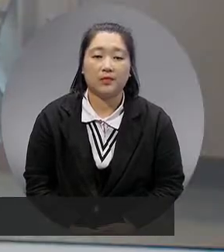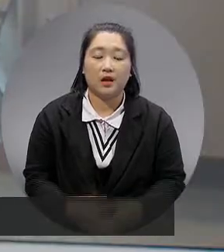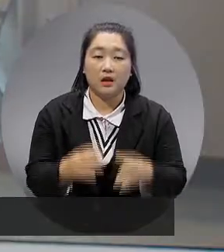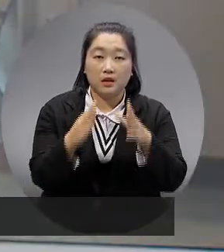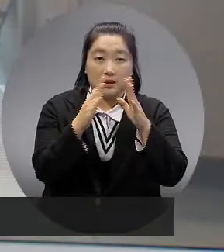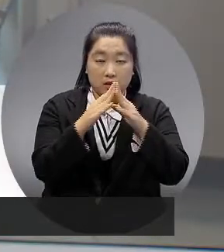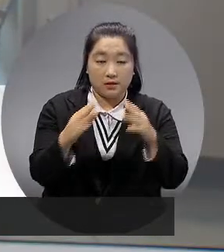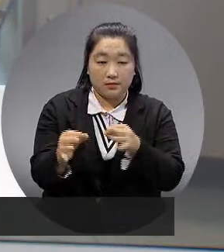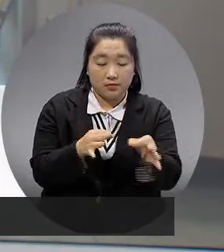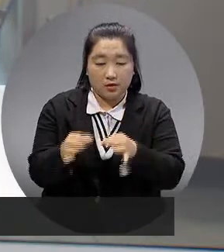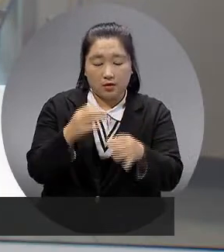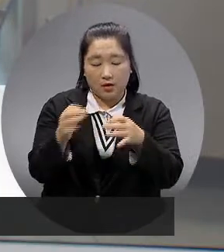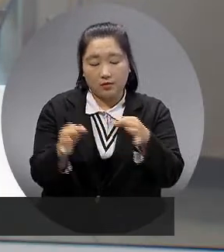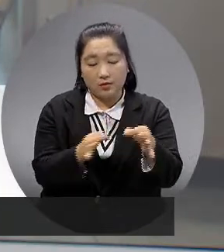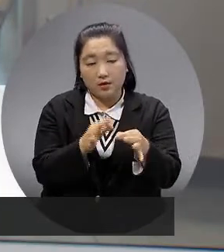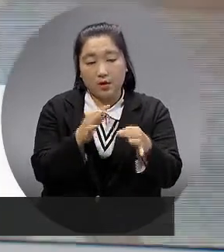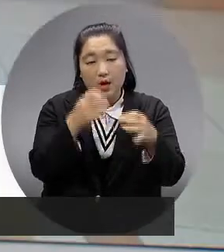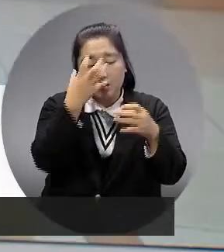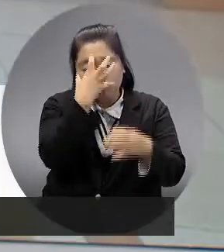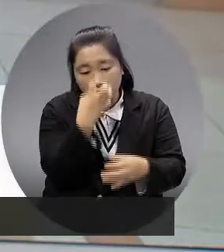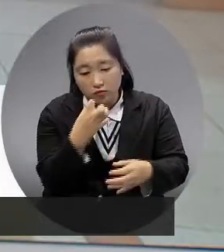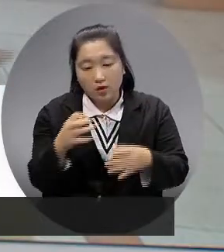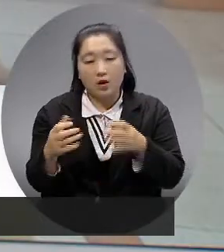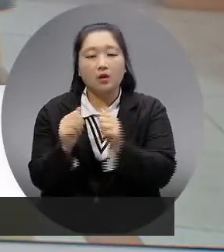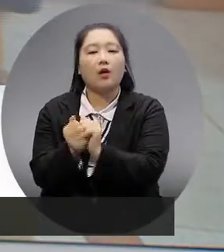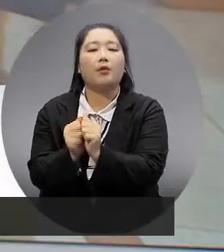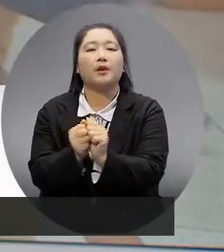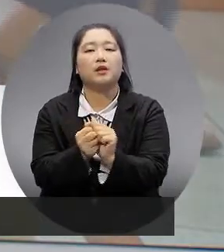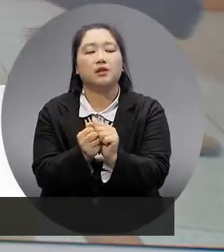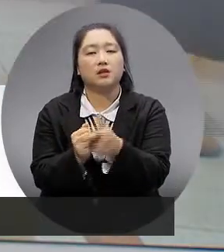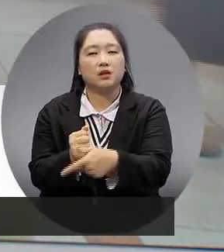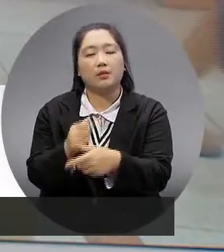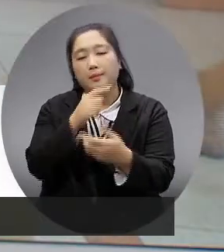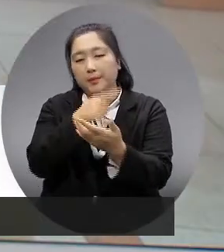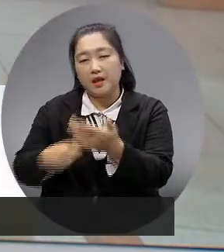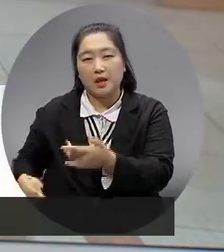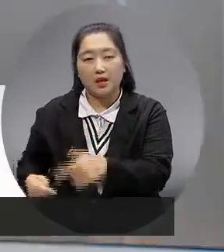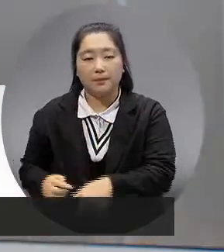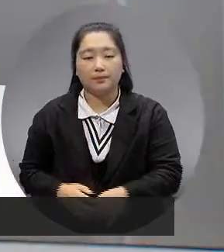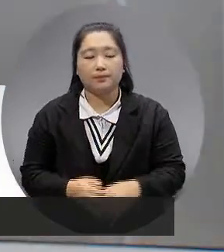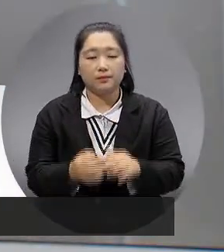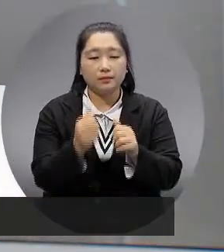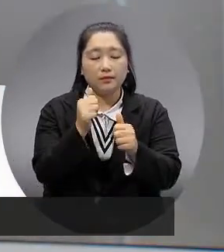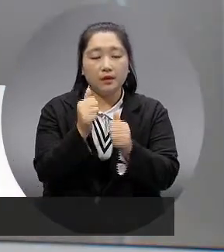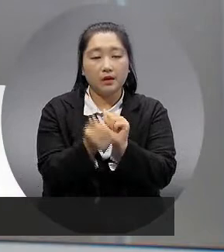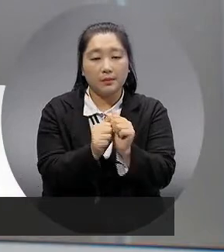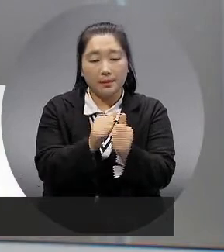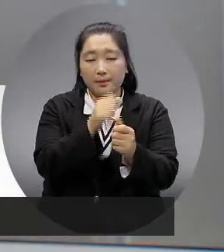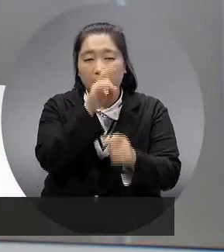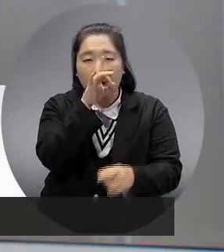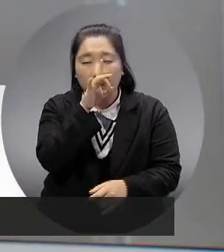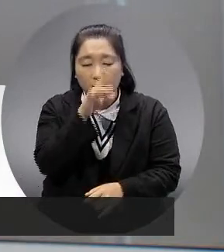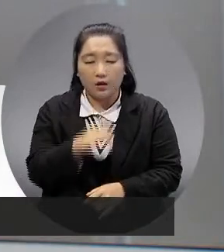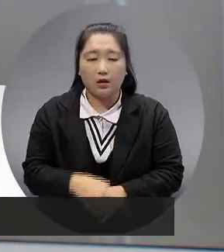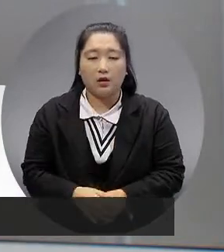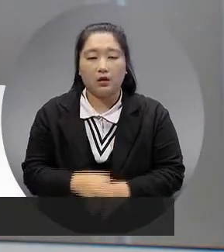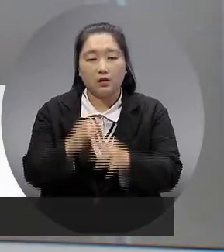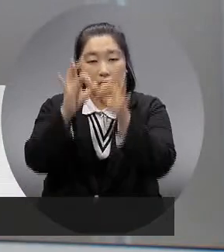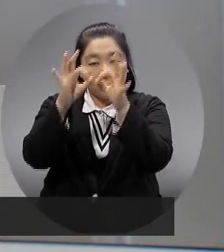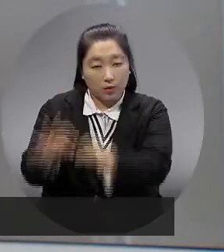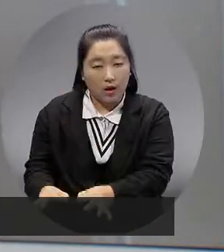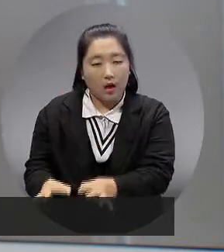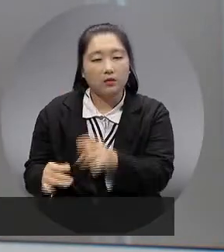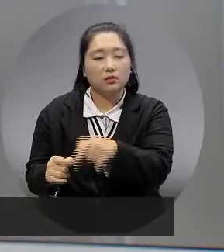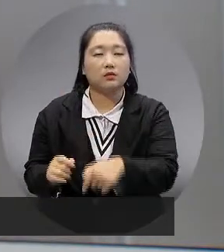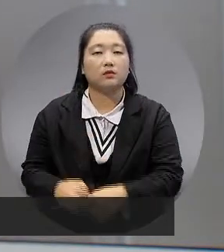부동산 경기 침체 불똥이 경매시장으로 튀었습니다. 유찰이 늘고 낙찰가율까지 떨어지면서 경매시장에서도